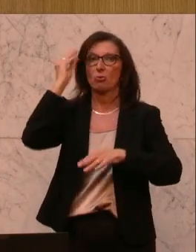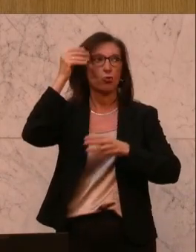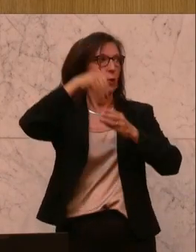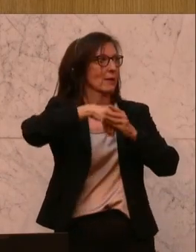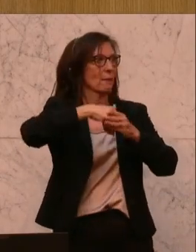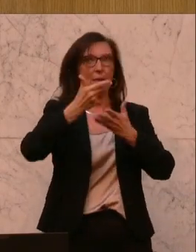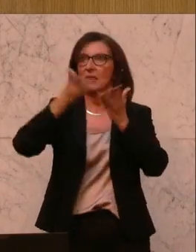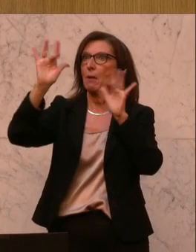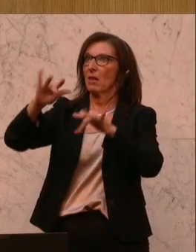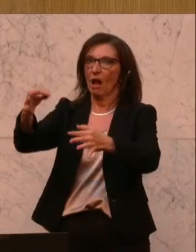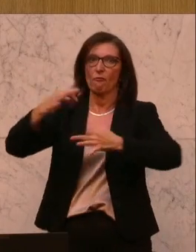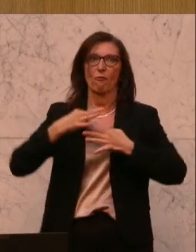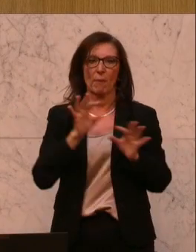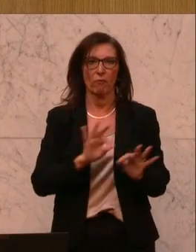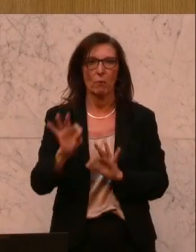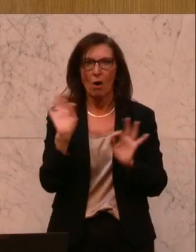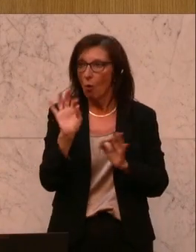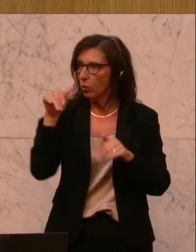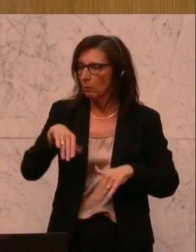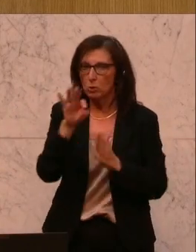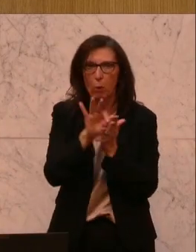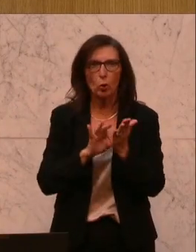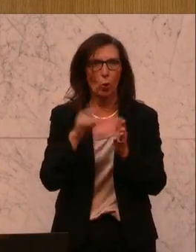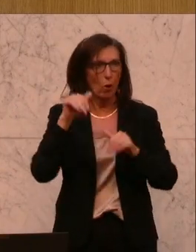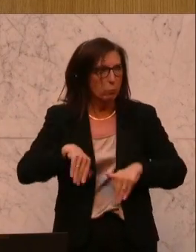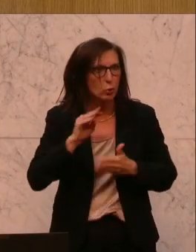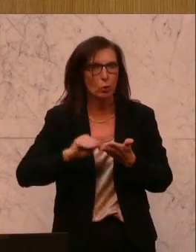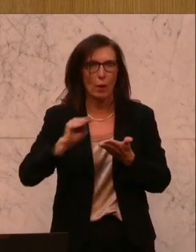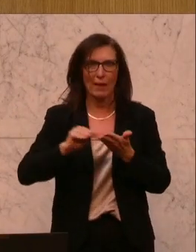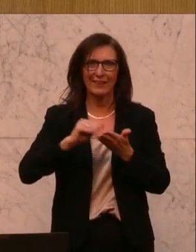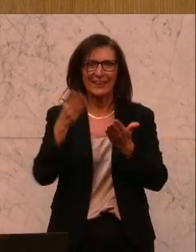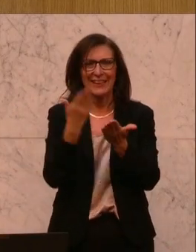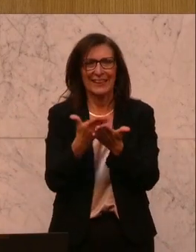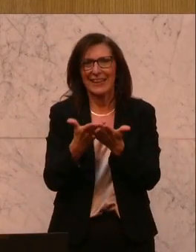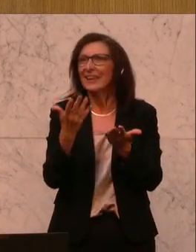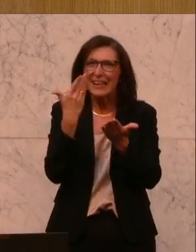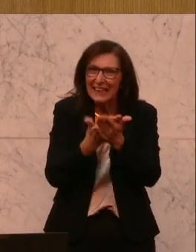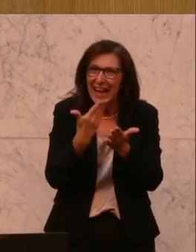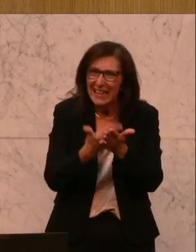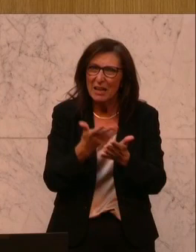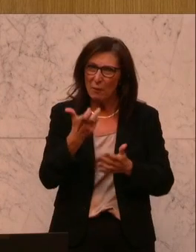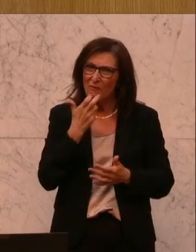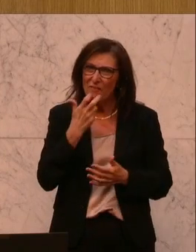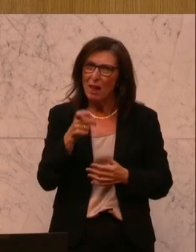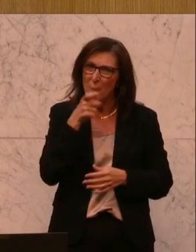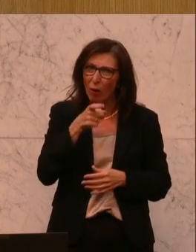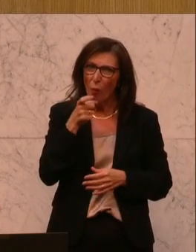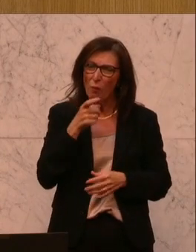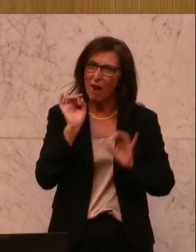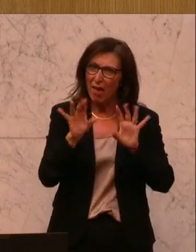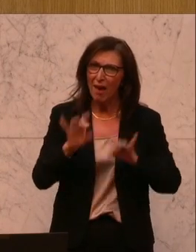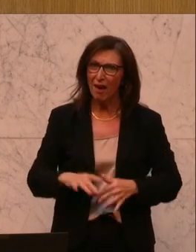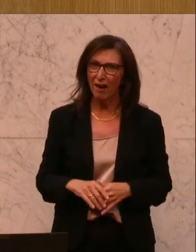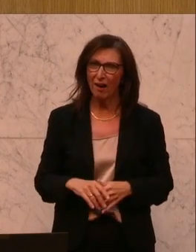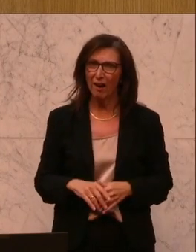für mich macht, oder Protokolle führen oder Dokumentationen machen. Deswegen beginnt doch niemand diesen Job. Es sagt ja niemand, ich möchte so wahnsinnig gerne in